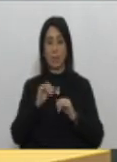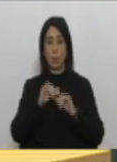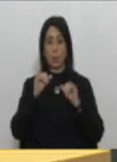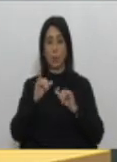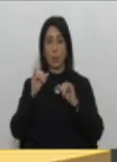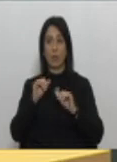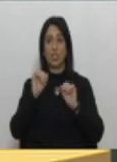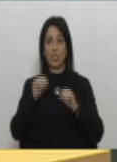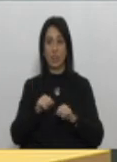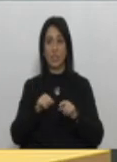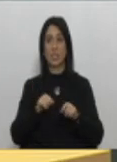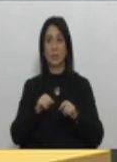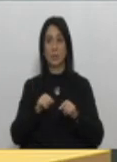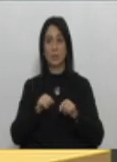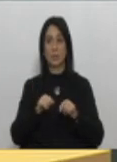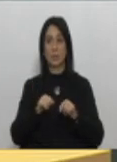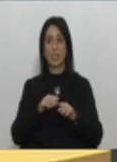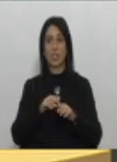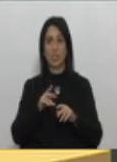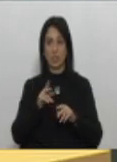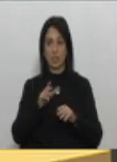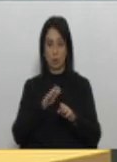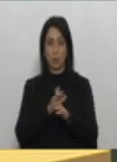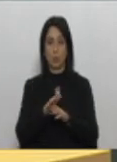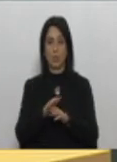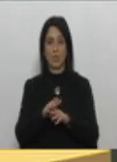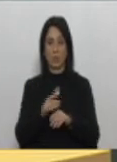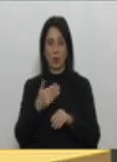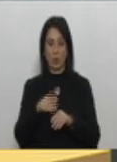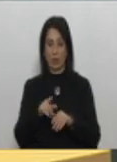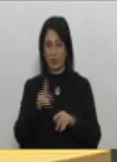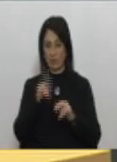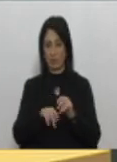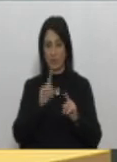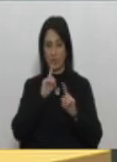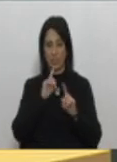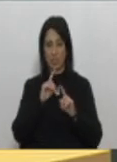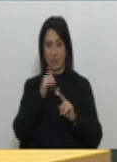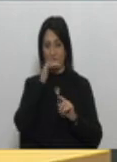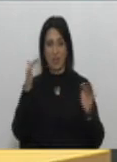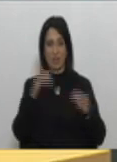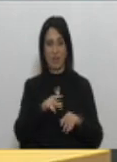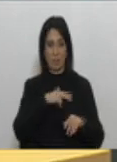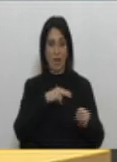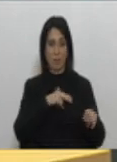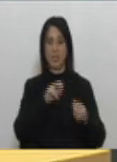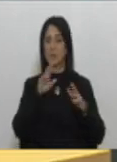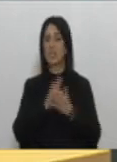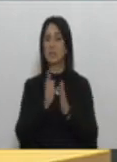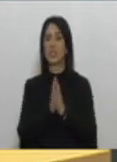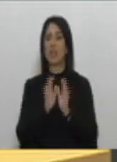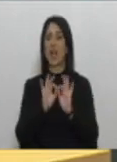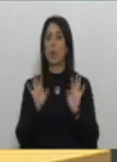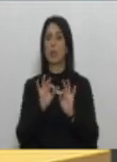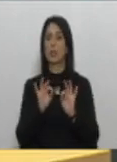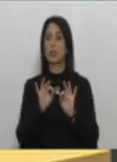დაკავშირებით შესაძლებელია მით უმეტეს სრულდება, ხო, ეს საშემოდგომო სესია, პარლამენტი შეიძლება ვერ შეიკრიბოს. საგანგებო მდგომარეობას